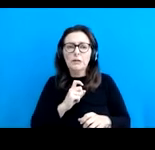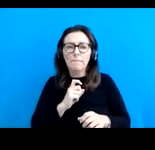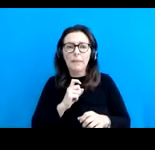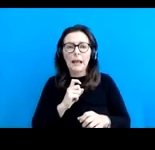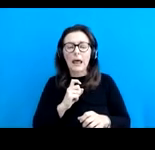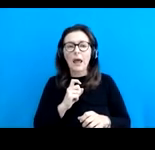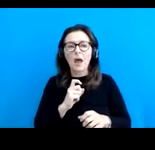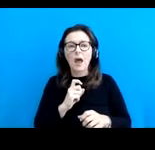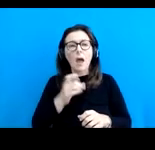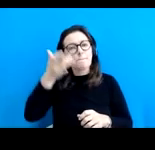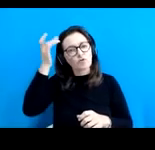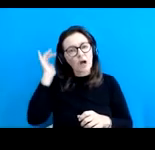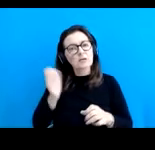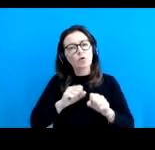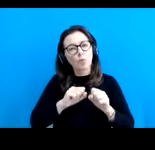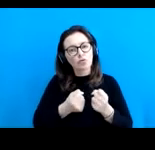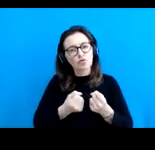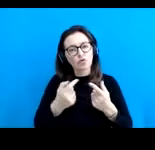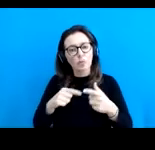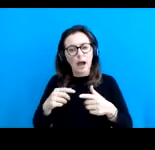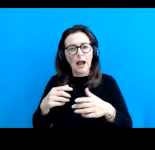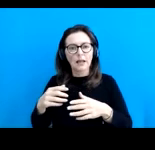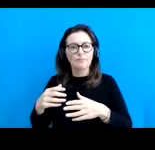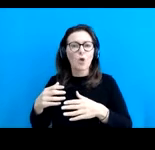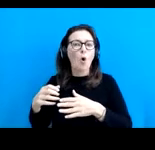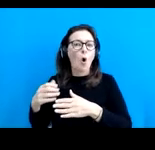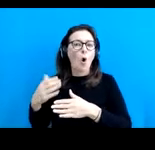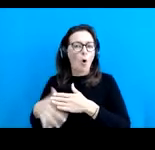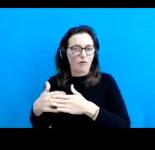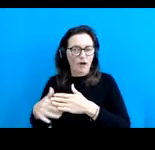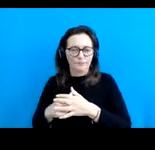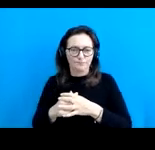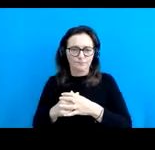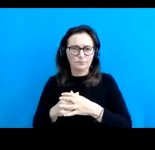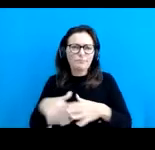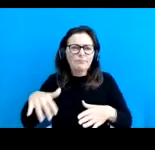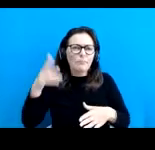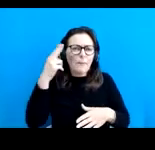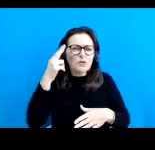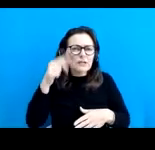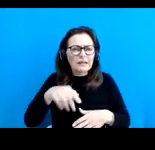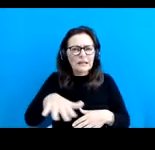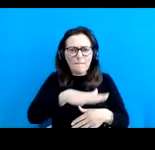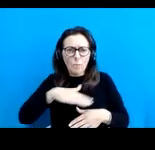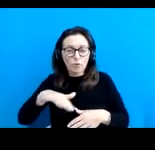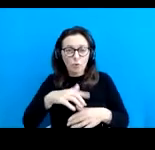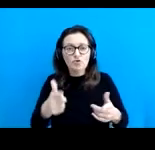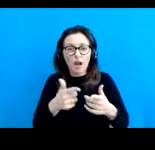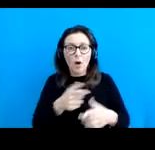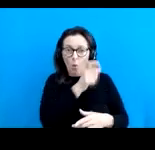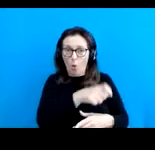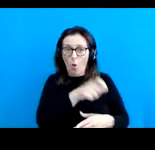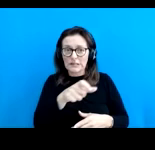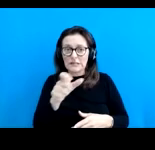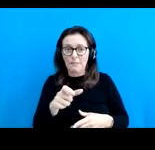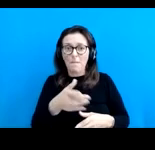možgansko poškodbo ali okvaro. Kajti poznavanje tega področja lahko tem osebam pomaga,